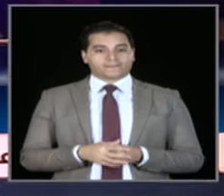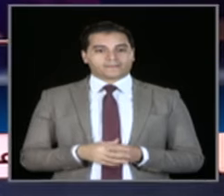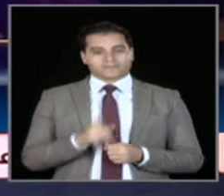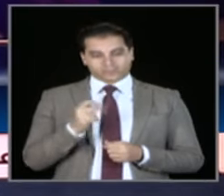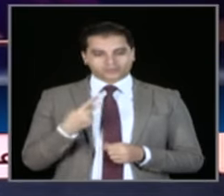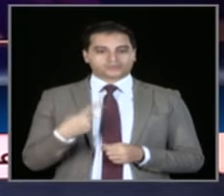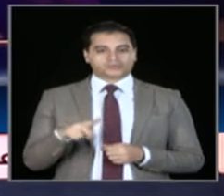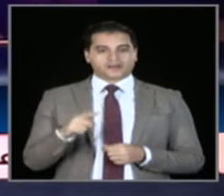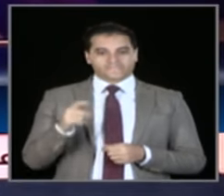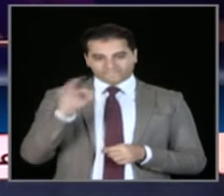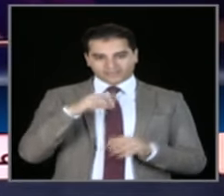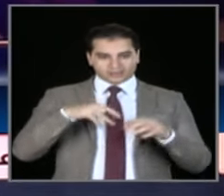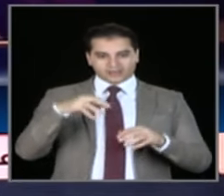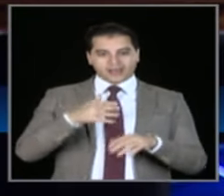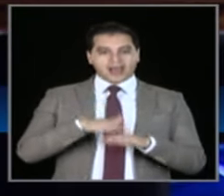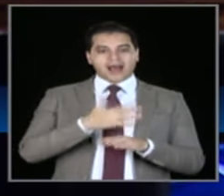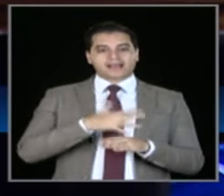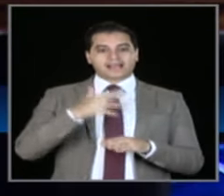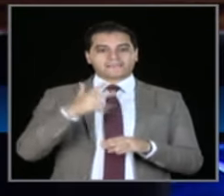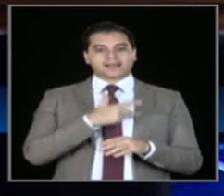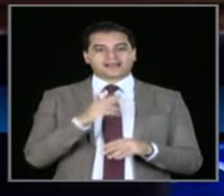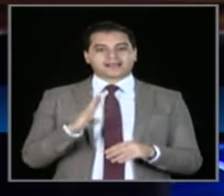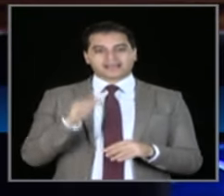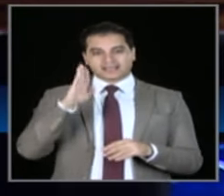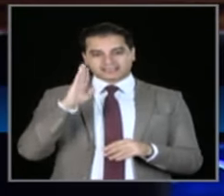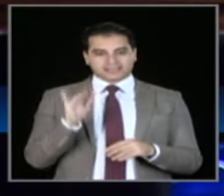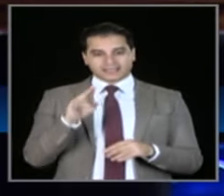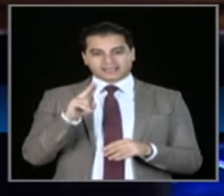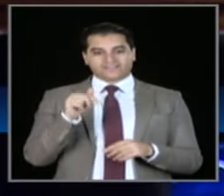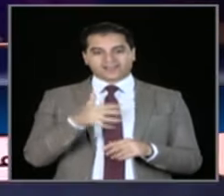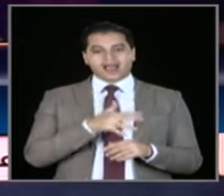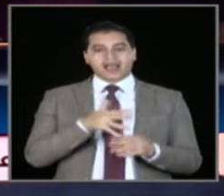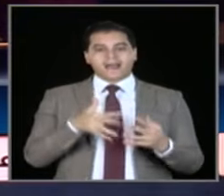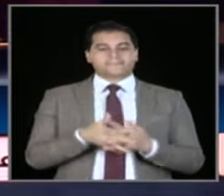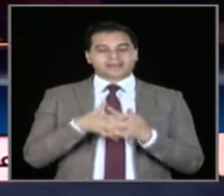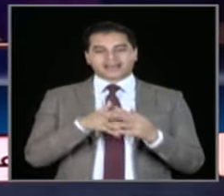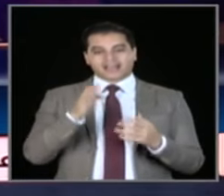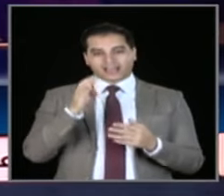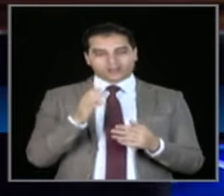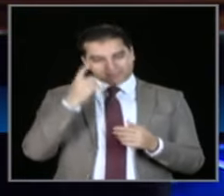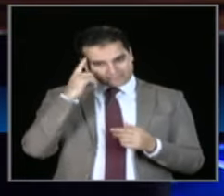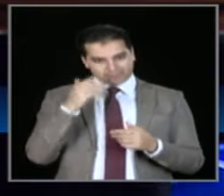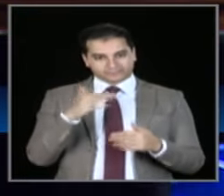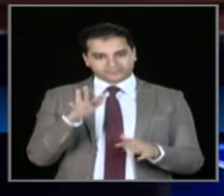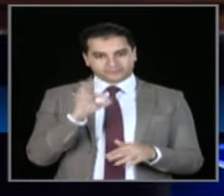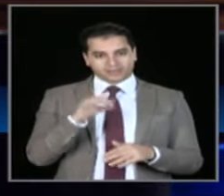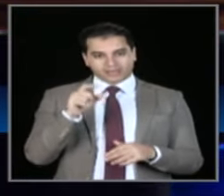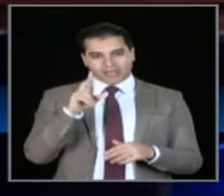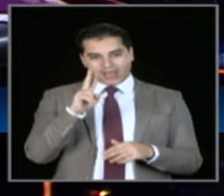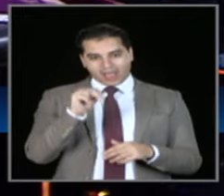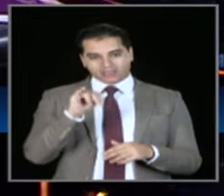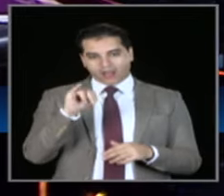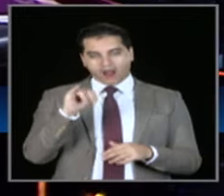112. صح. في أي قارة تقع سلسلة جبال كاسكيد؟ أمريكا الجنوبية. غلط. ما هو الرمز الكيميائي لعنصر النيكل؟ الناي.